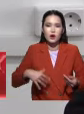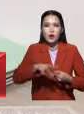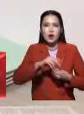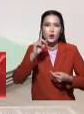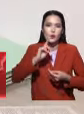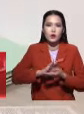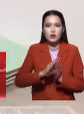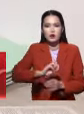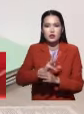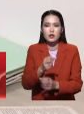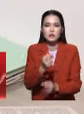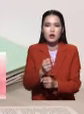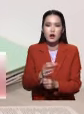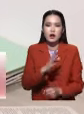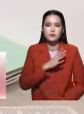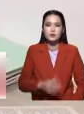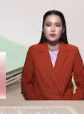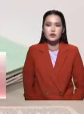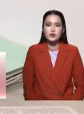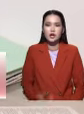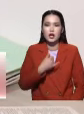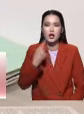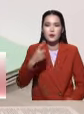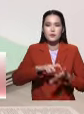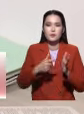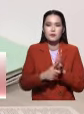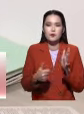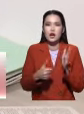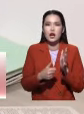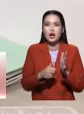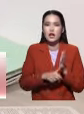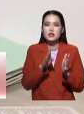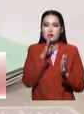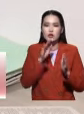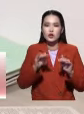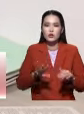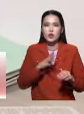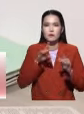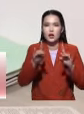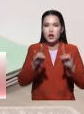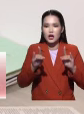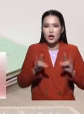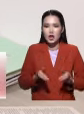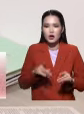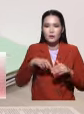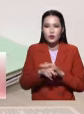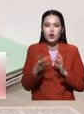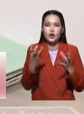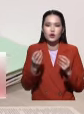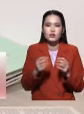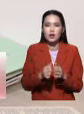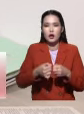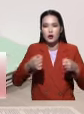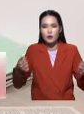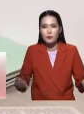жасалынған. Біз былтыр екінші общагада, яғни бір бөлмеде 6 қыз тұрдық. Кроваттың үстінде кроват болды. Яғни ішінде тар, жағдай